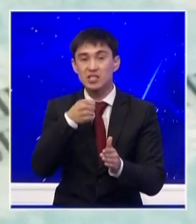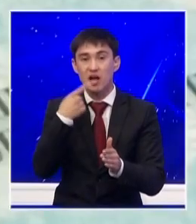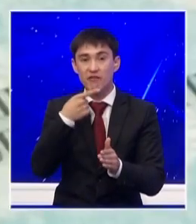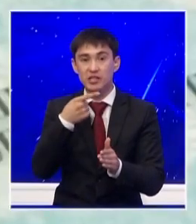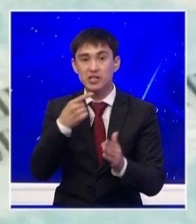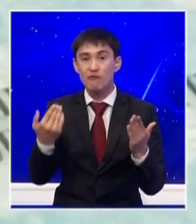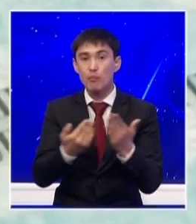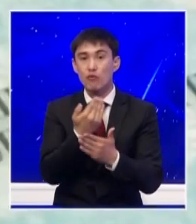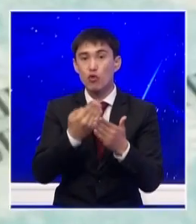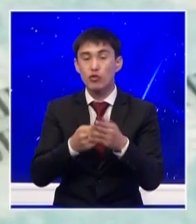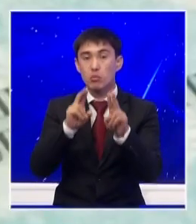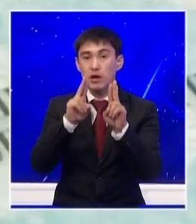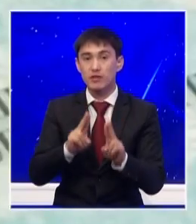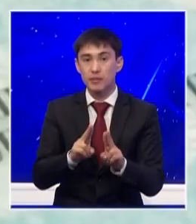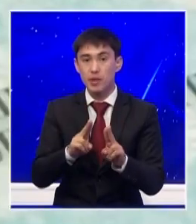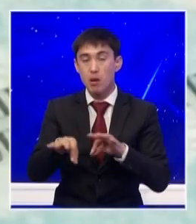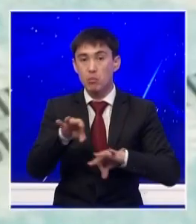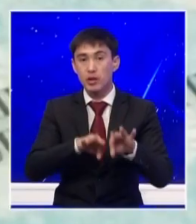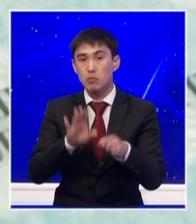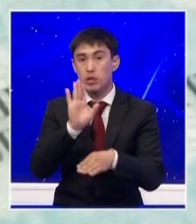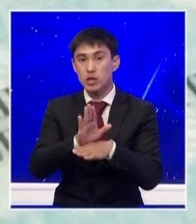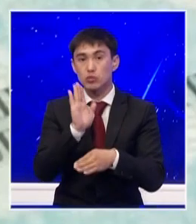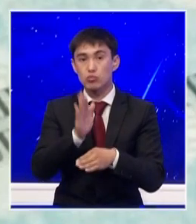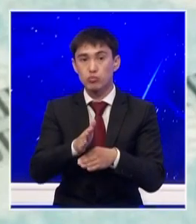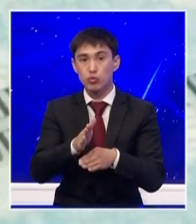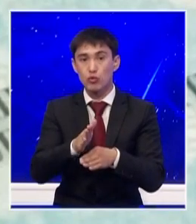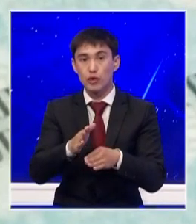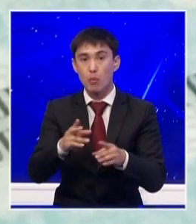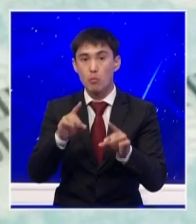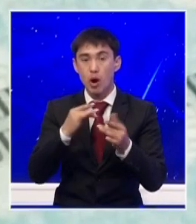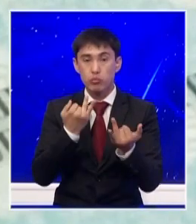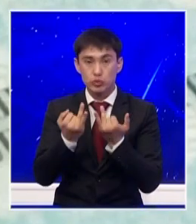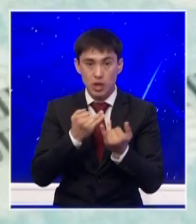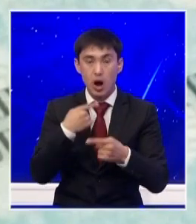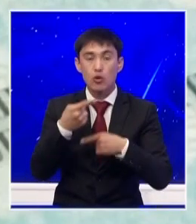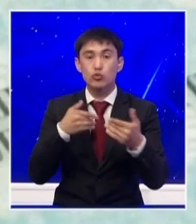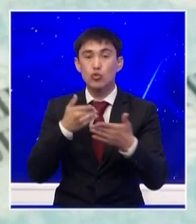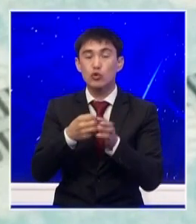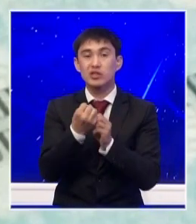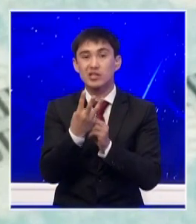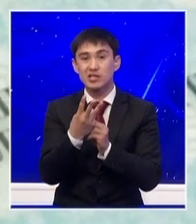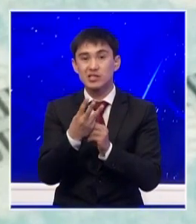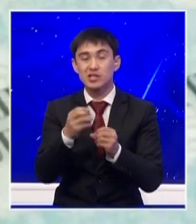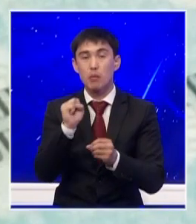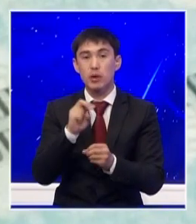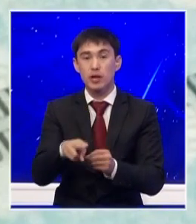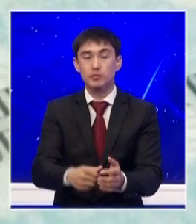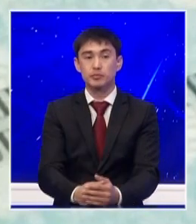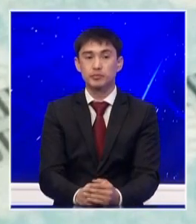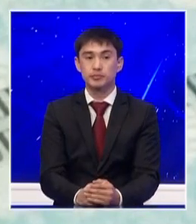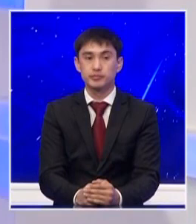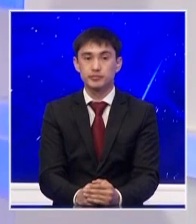старше говорится в обновленных правилах проект приказа будет находиться на публичном обсуждении до 13 апреля